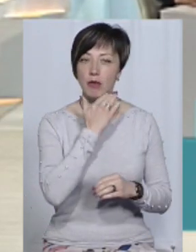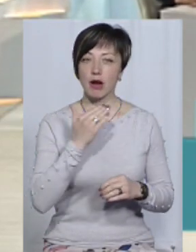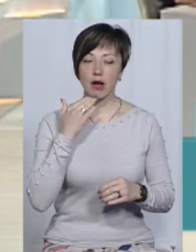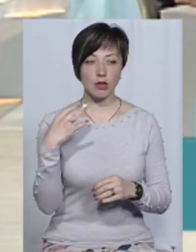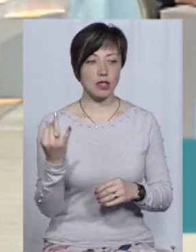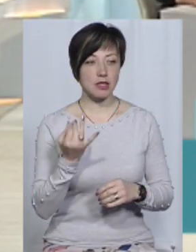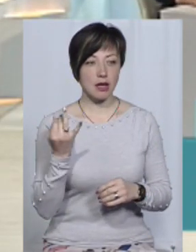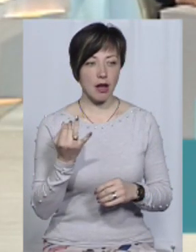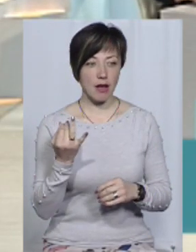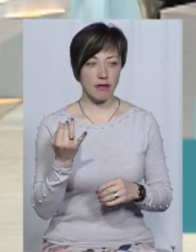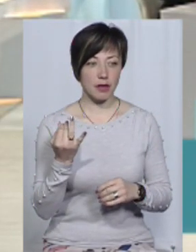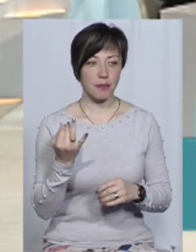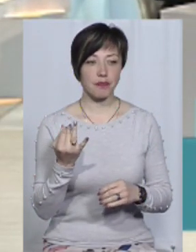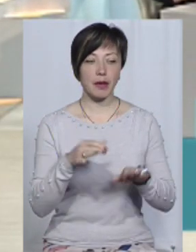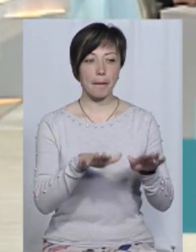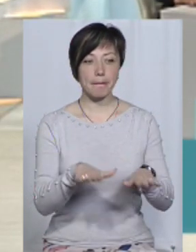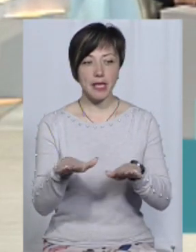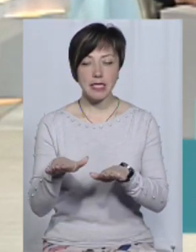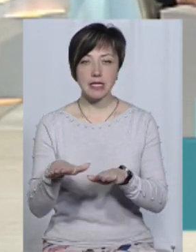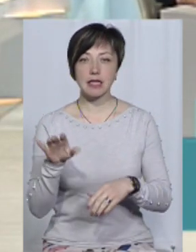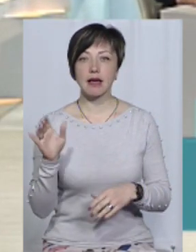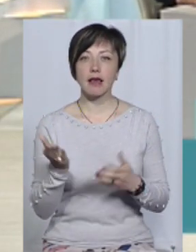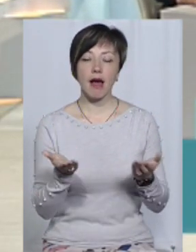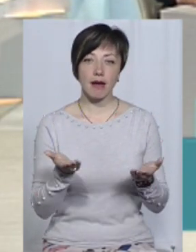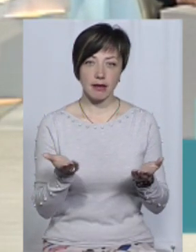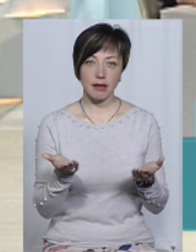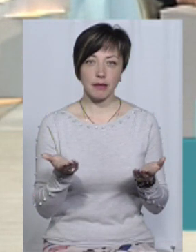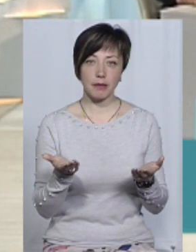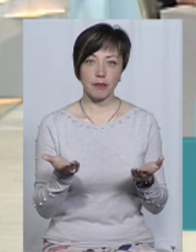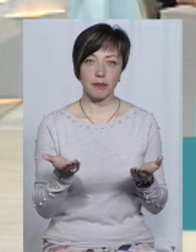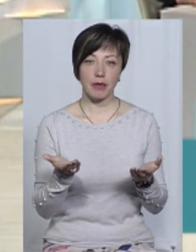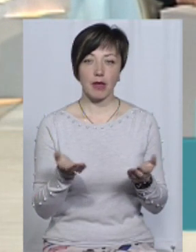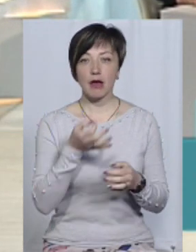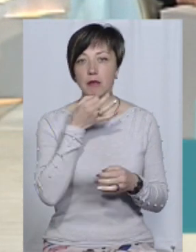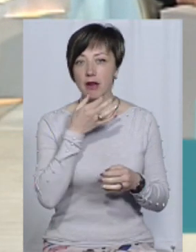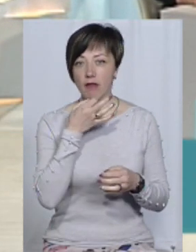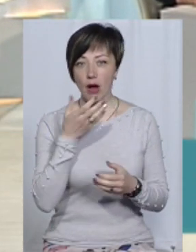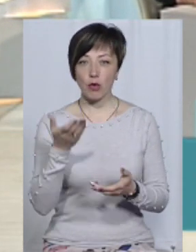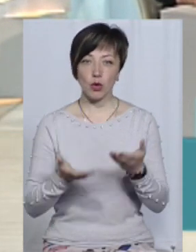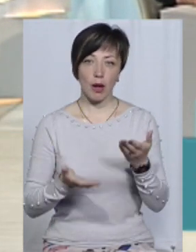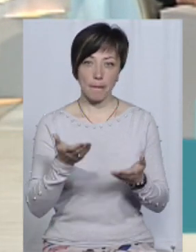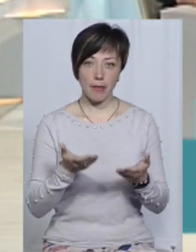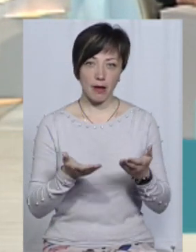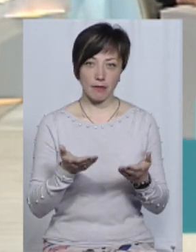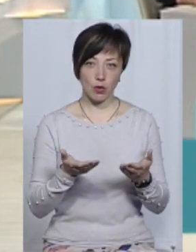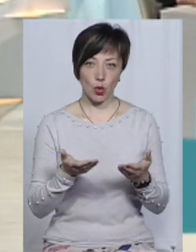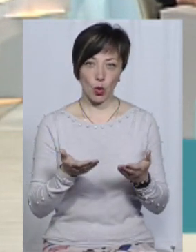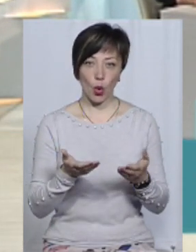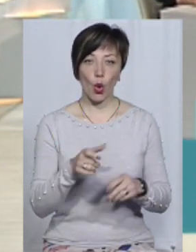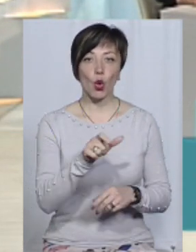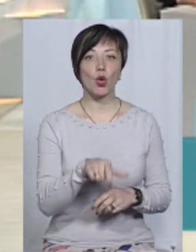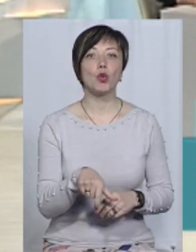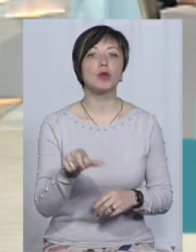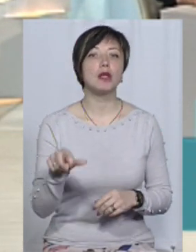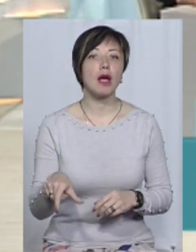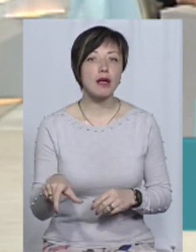багато цікавих місць, які приваблюють, напевно,